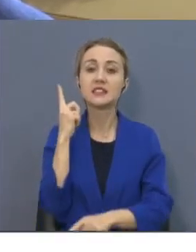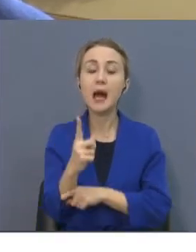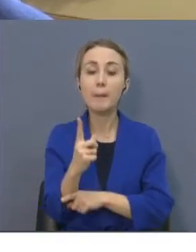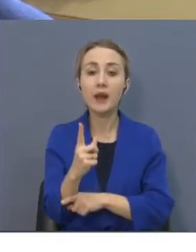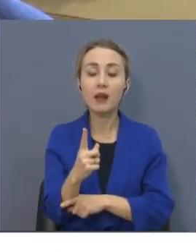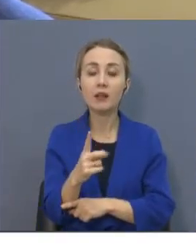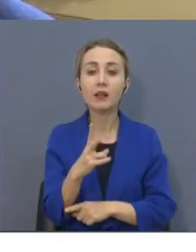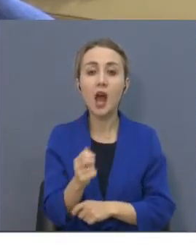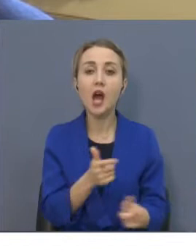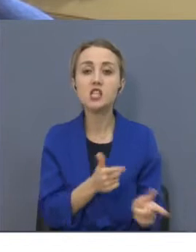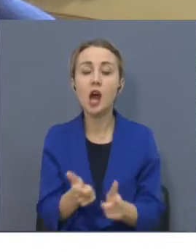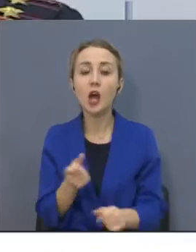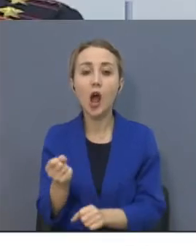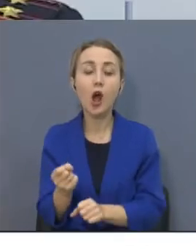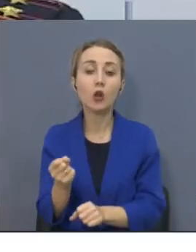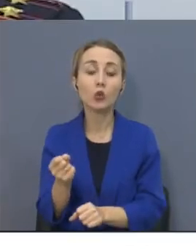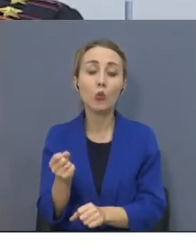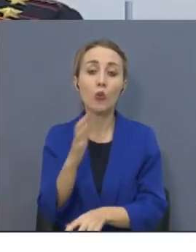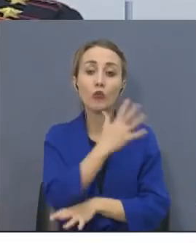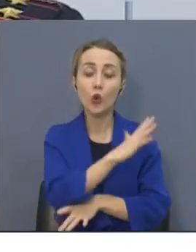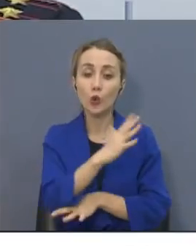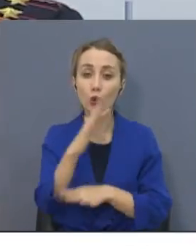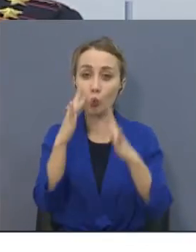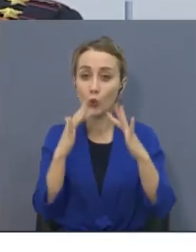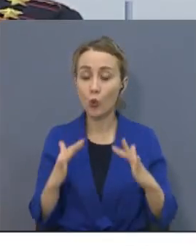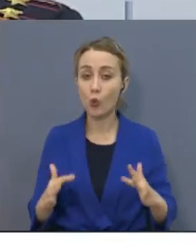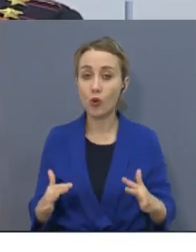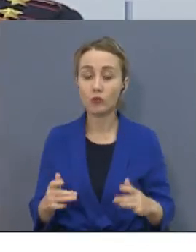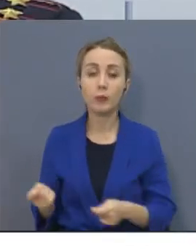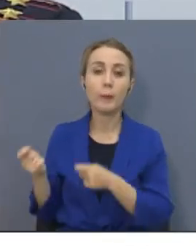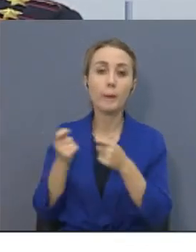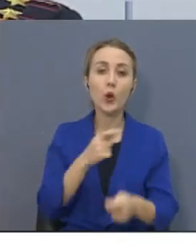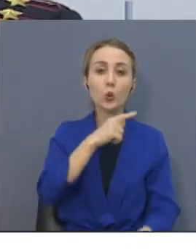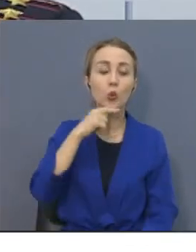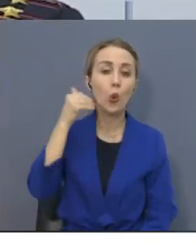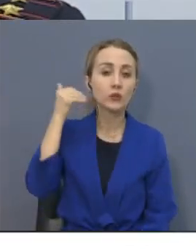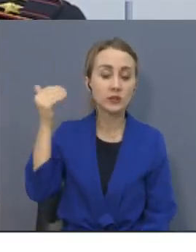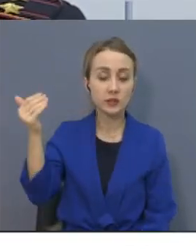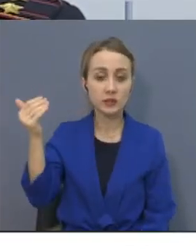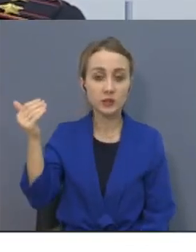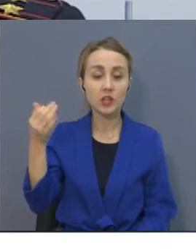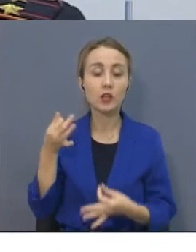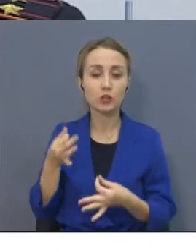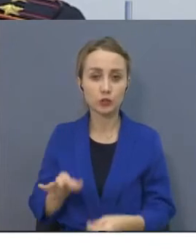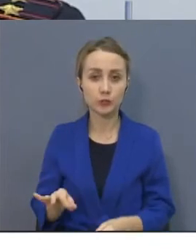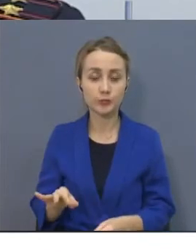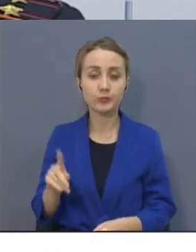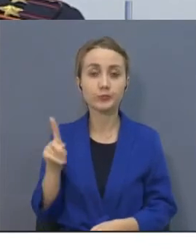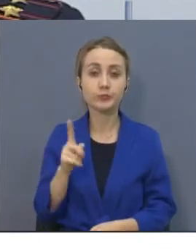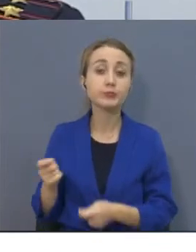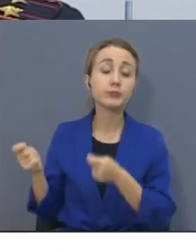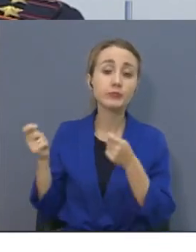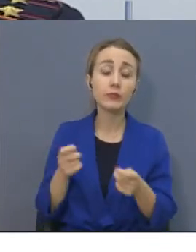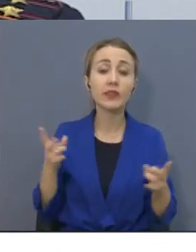заготовку елок, в основном производится завоз с Российской Федерации. Для того, чтобы завести,